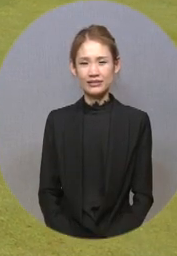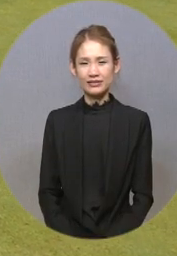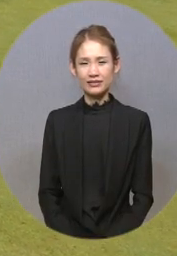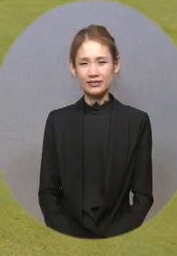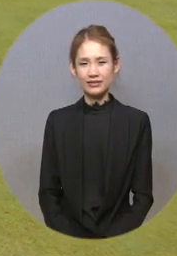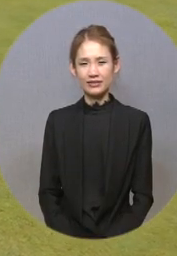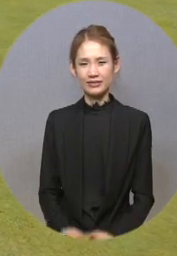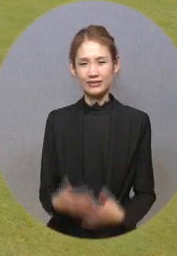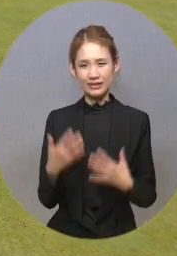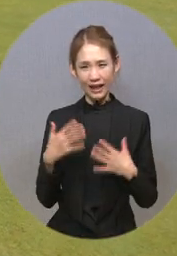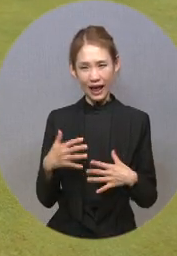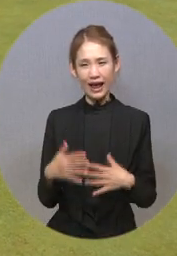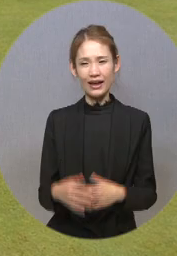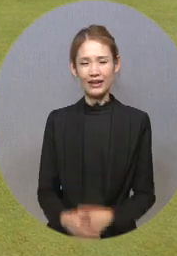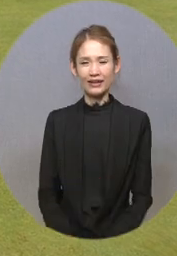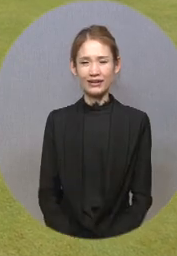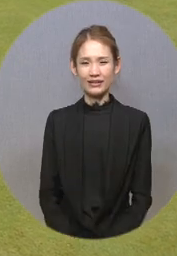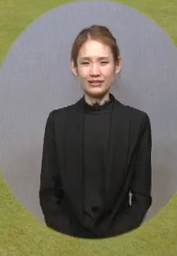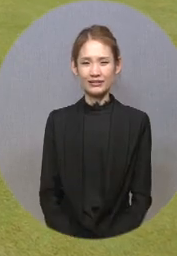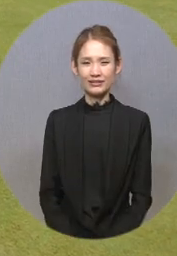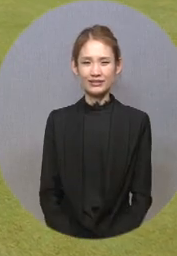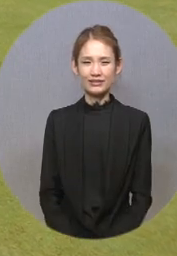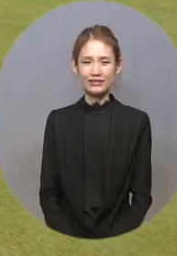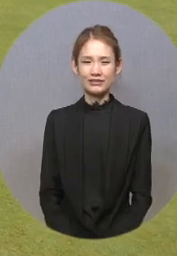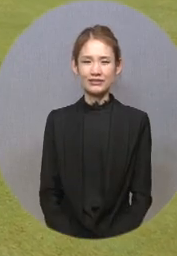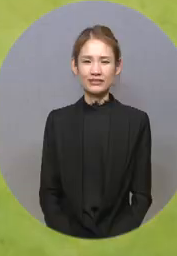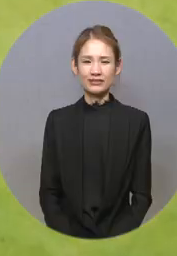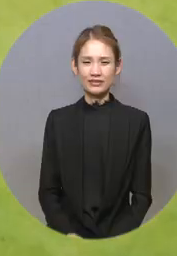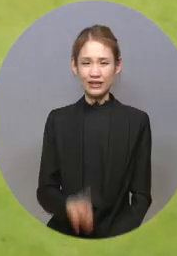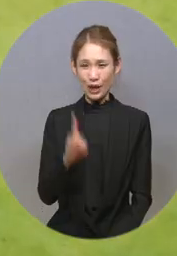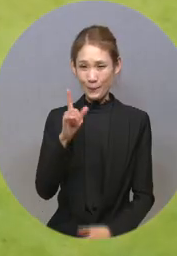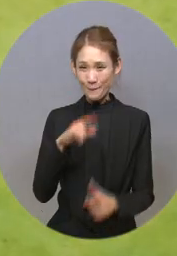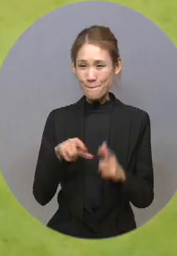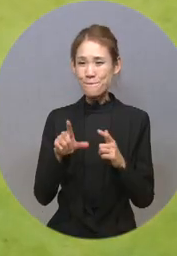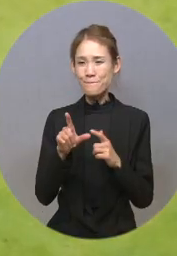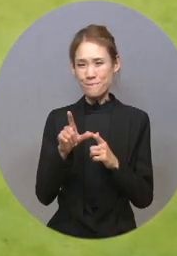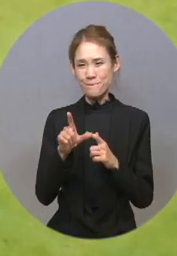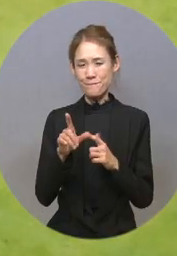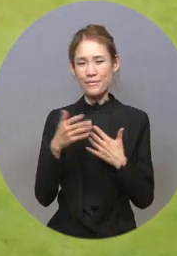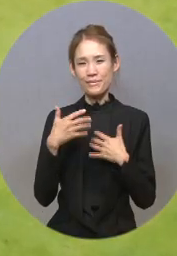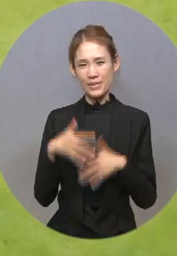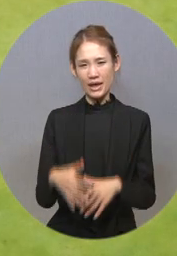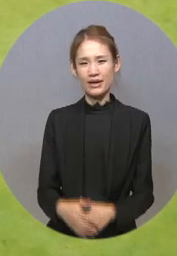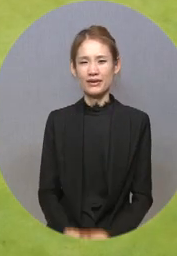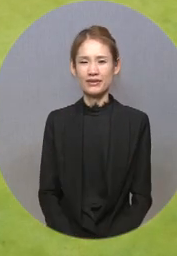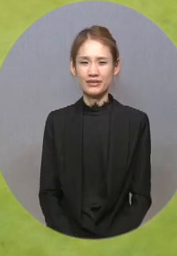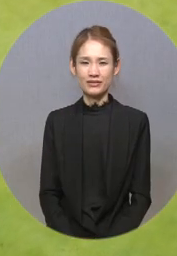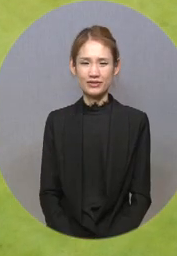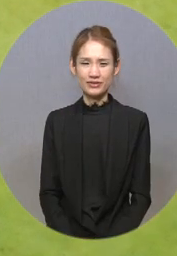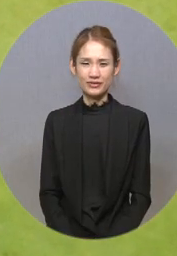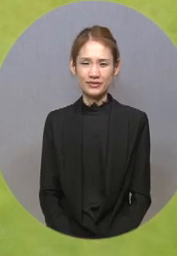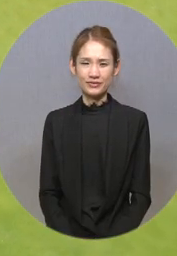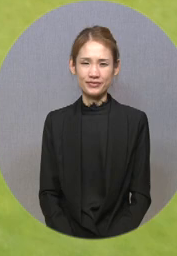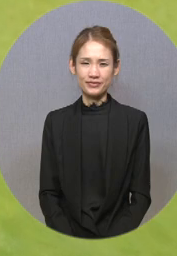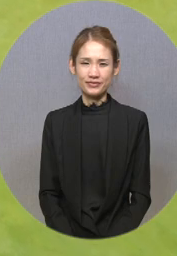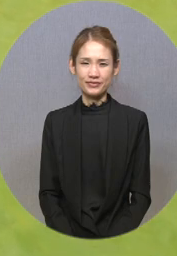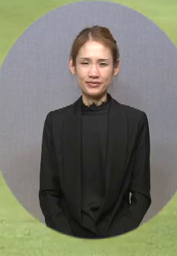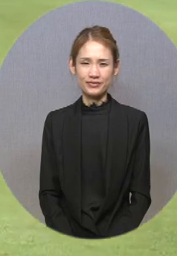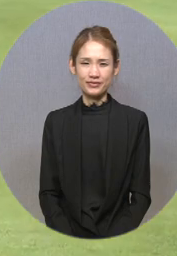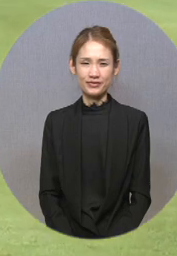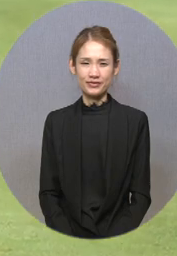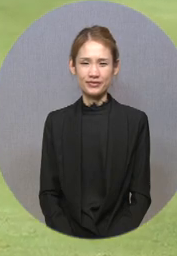약해. 우와! 한 번 더. 약해. 우와! 한 번 더.